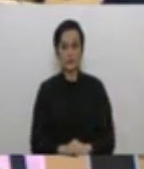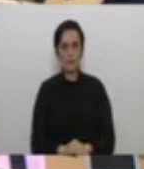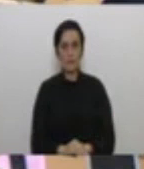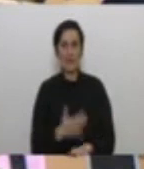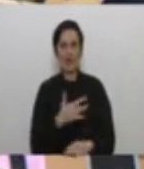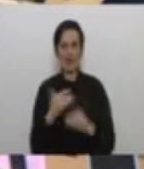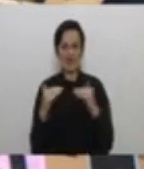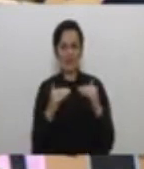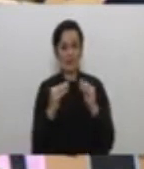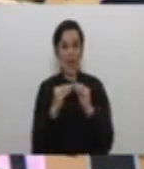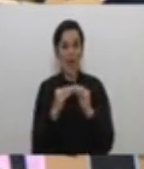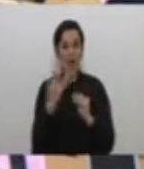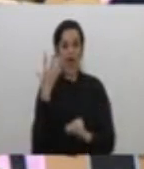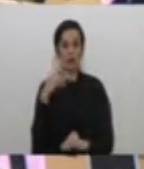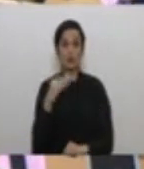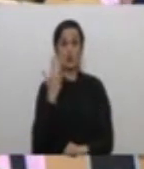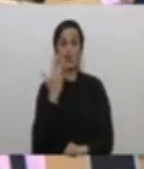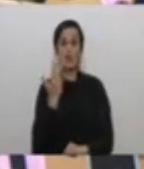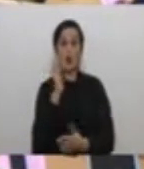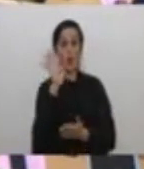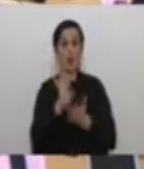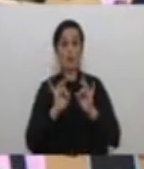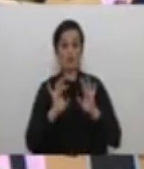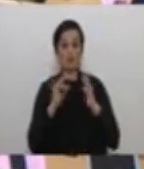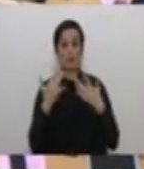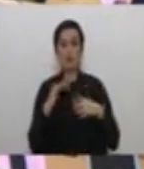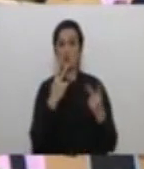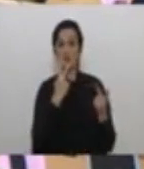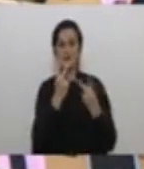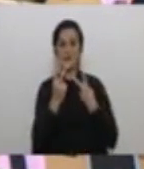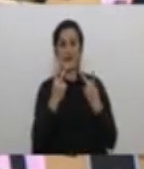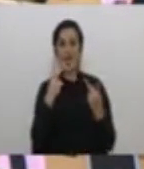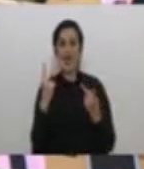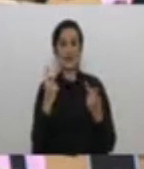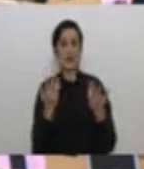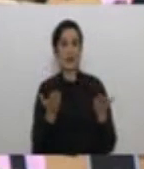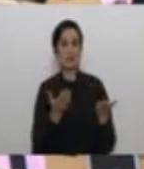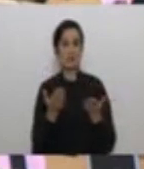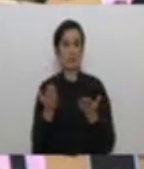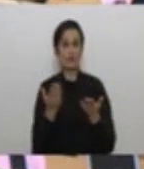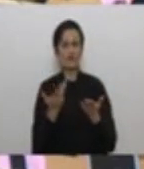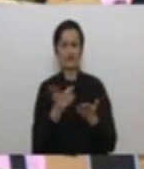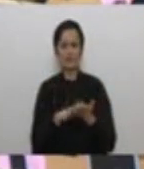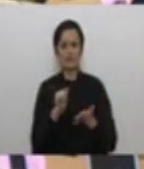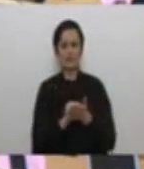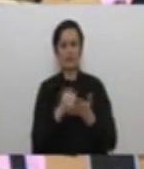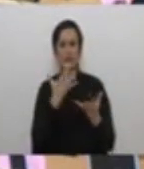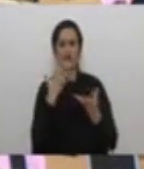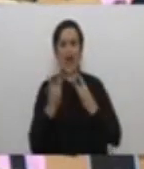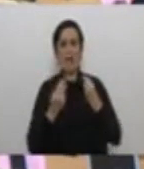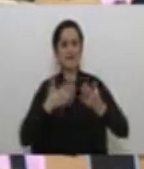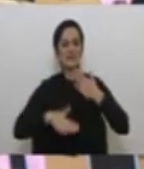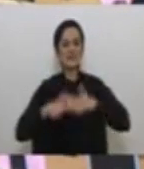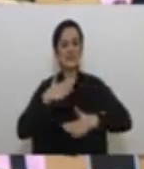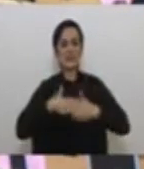დაახლოებით 10 წუთია რაც პოლიტიკური გამოსვლები დაიწყო და ხედავთ გარკვეულად იმ ფუჭო და ყალბ სიხარულს,